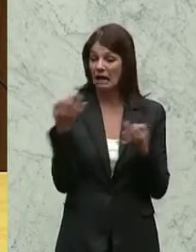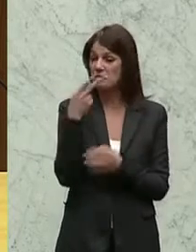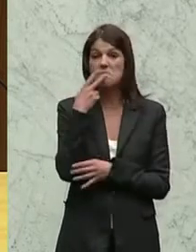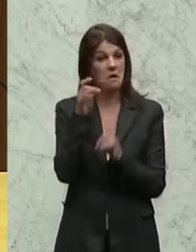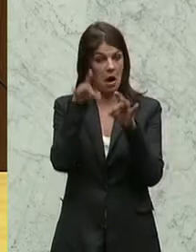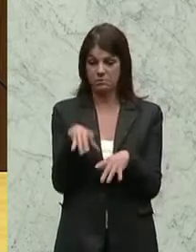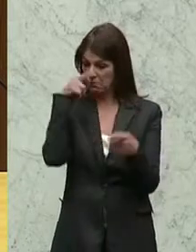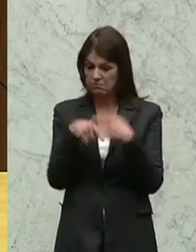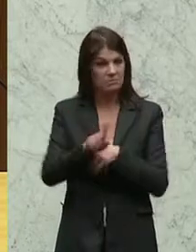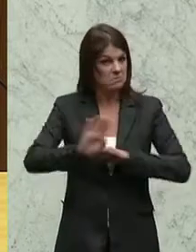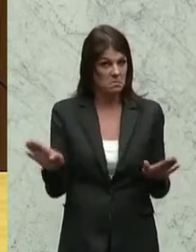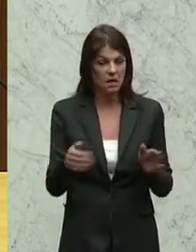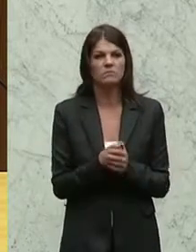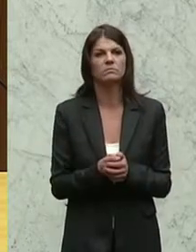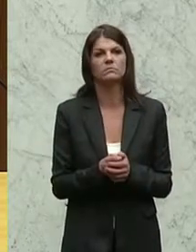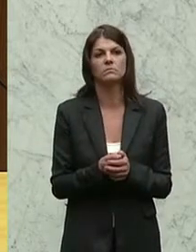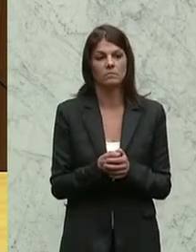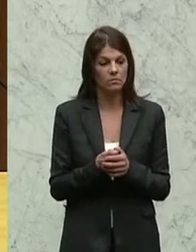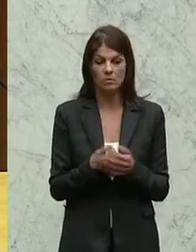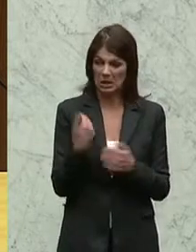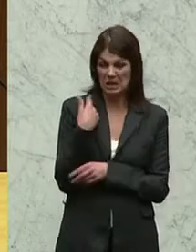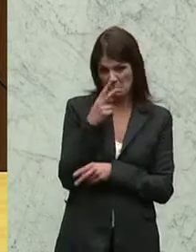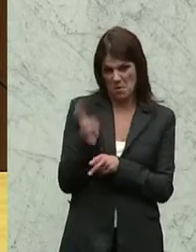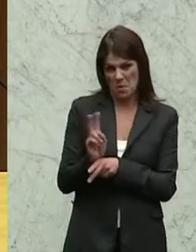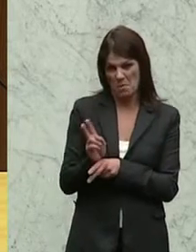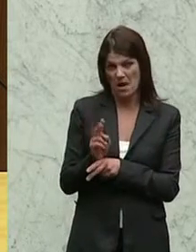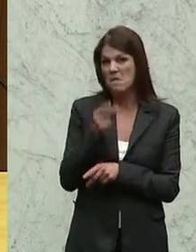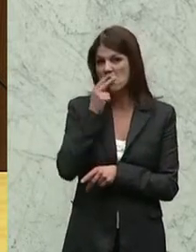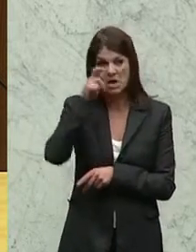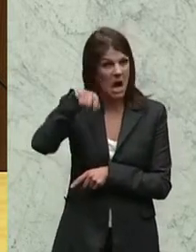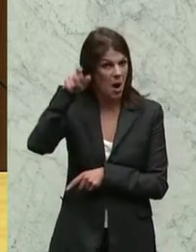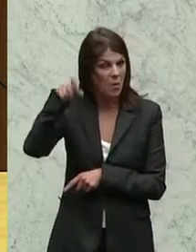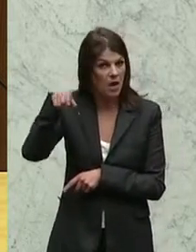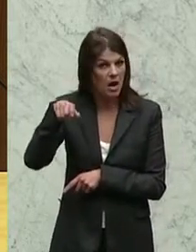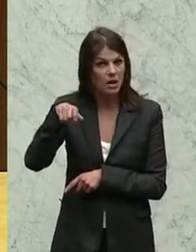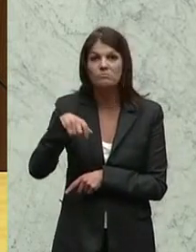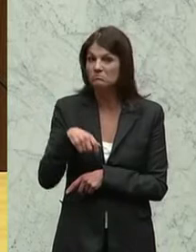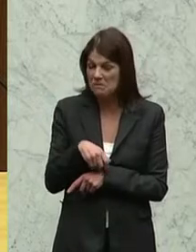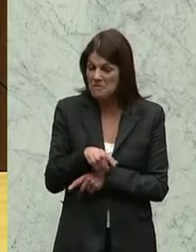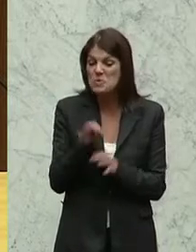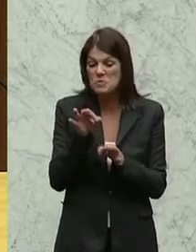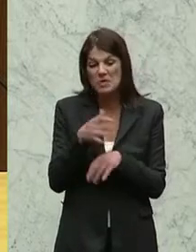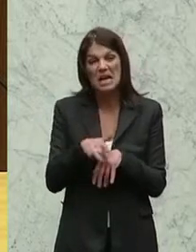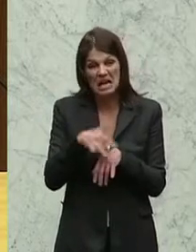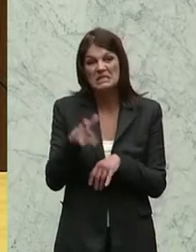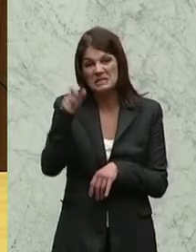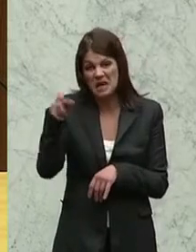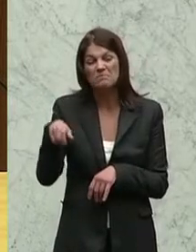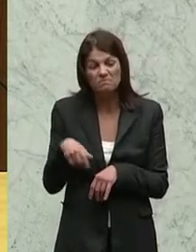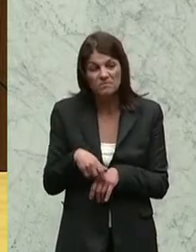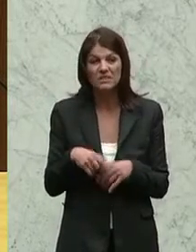rein. Und was ich so beobachte, sind Raucher eigentlich recht gute Gäste